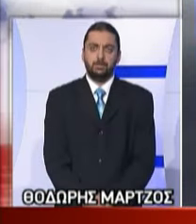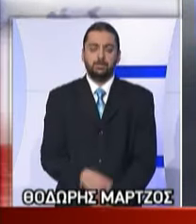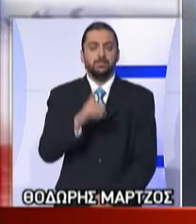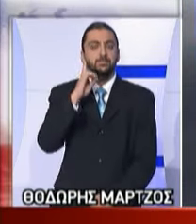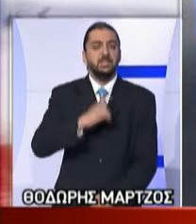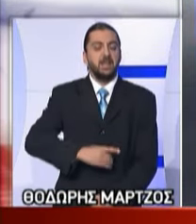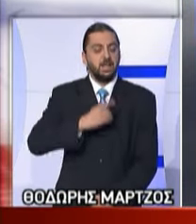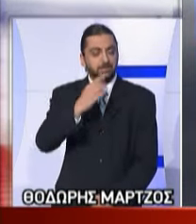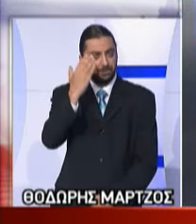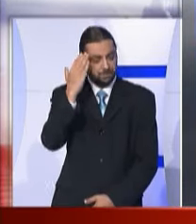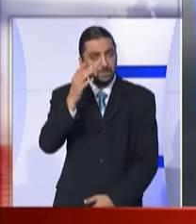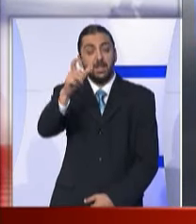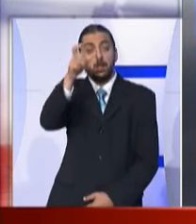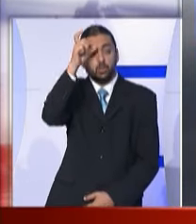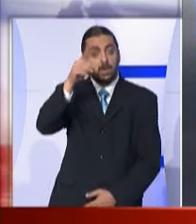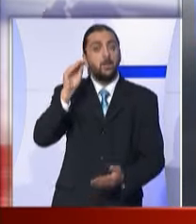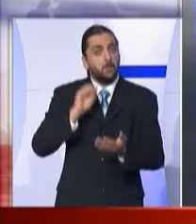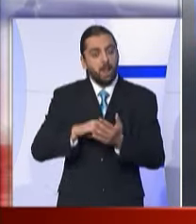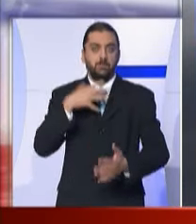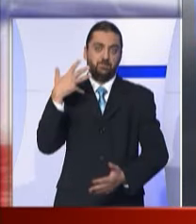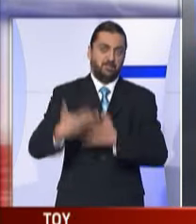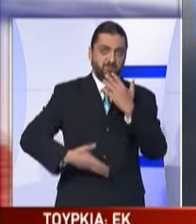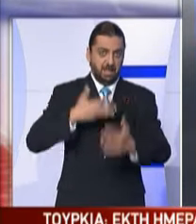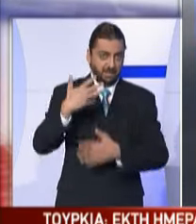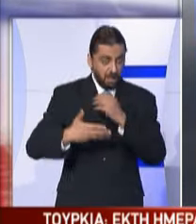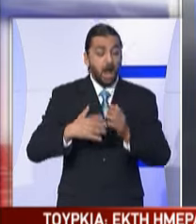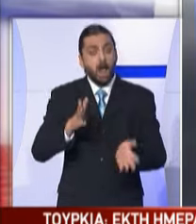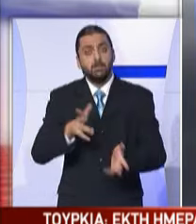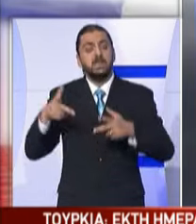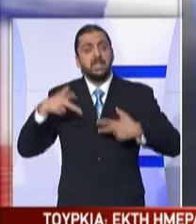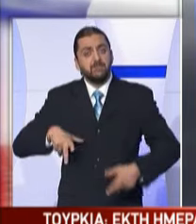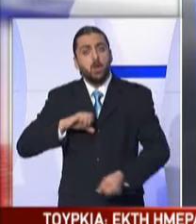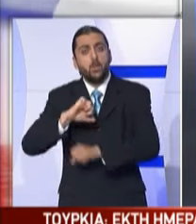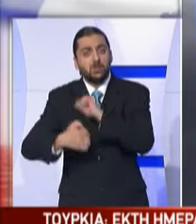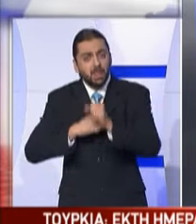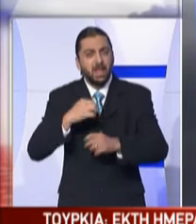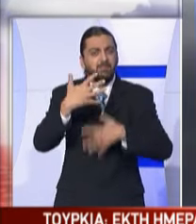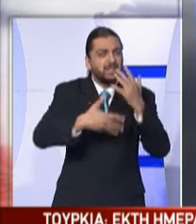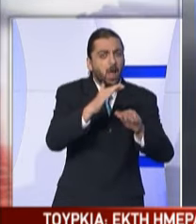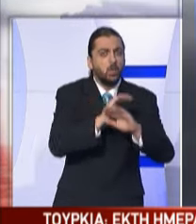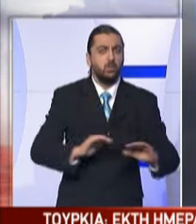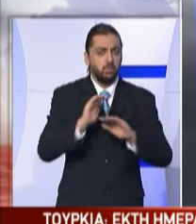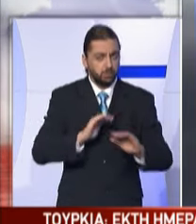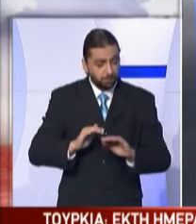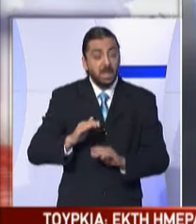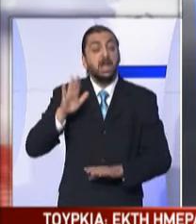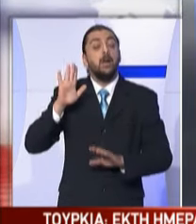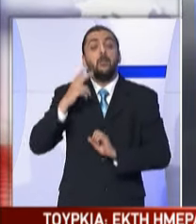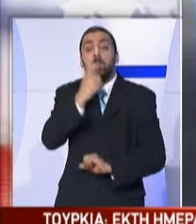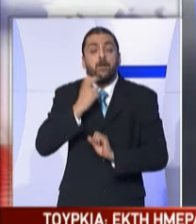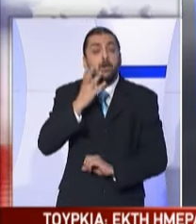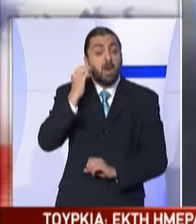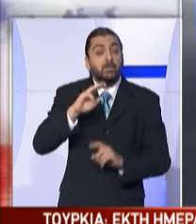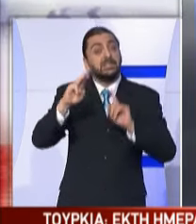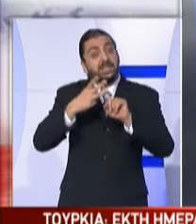Κυρίες και κύριοι, χαίρετε. Καζάνι που βράζει παραμένει η κατάσταση στην Τουρκία παρά την προσπάθεια της κυβέρνησης για εκτόνωση. Οι τελευταίες πληροφορίες μιλούν πλέον και